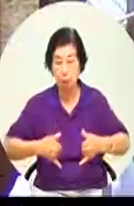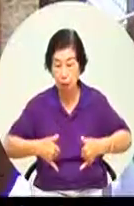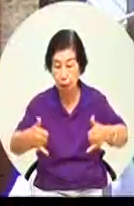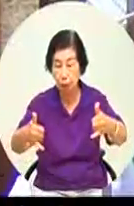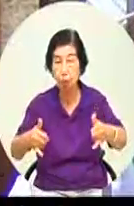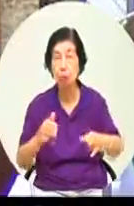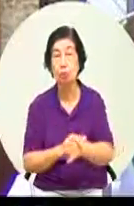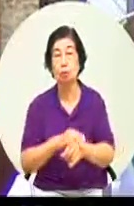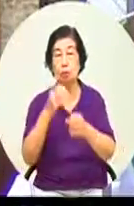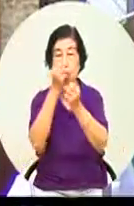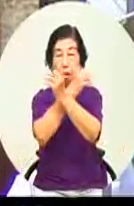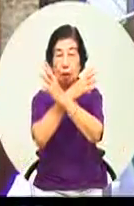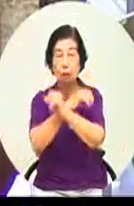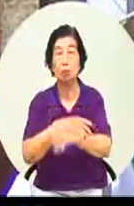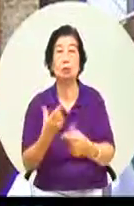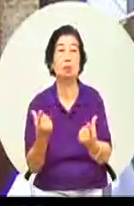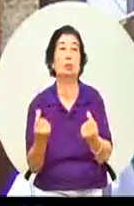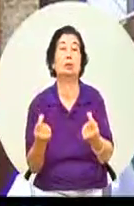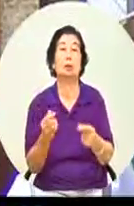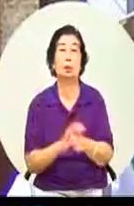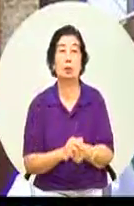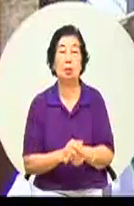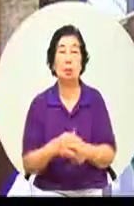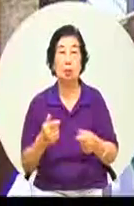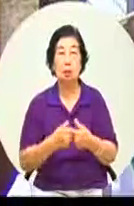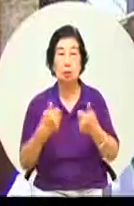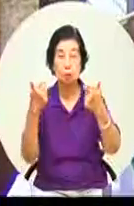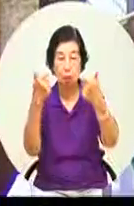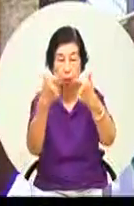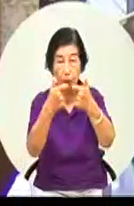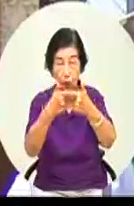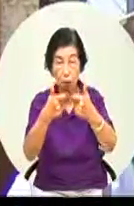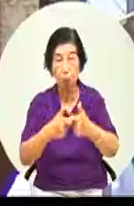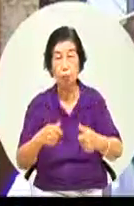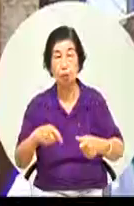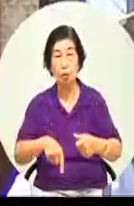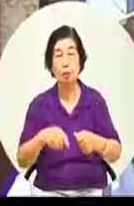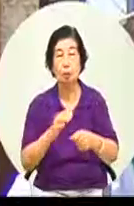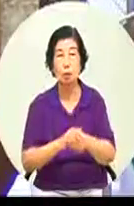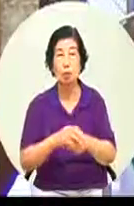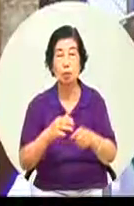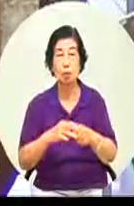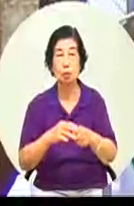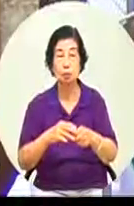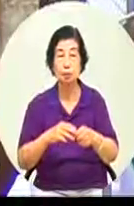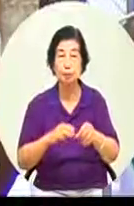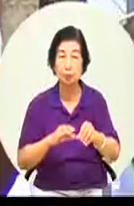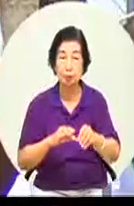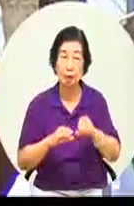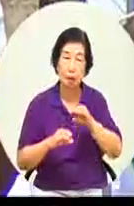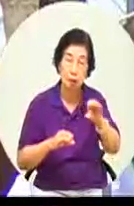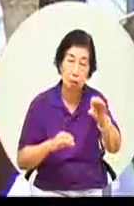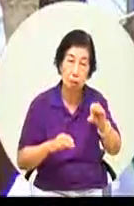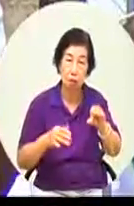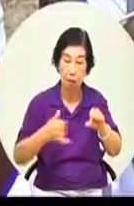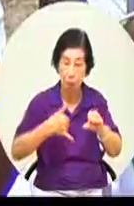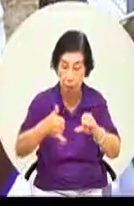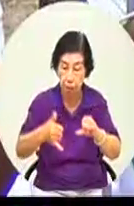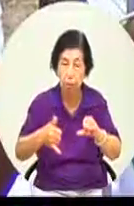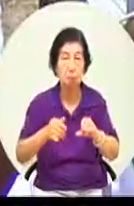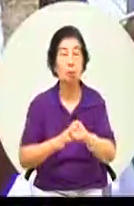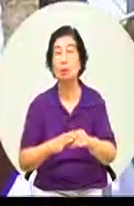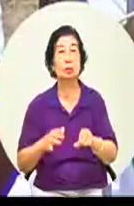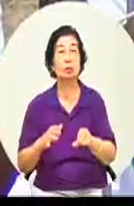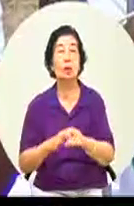个配合的角度。啊，这样的话，其实对路口的影响跟路廊的影响部分，其实这时候那个交通冲击的部分，其实是可以减到最低。啊，